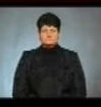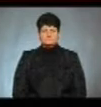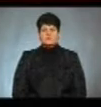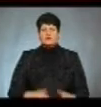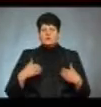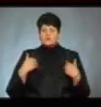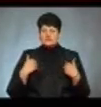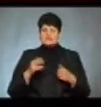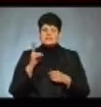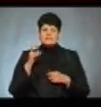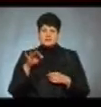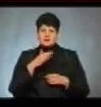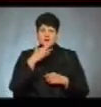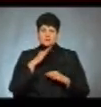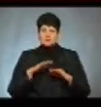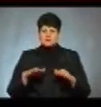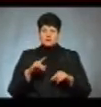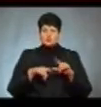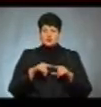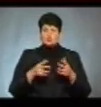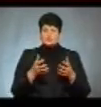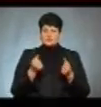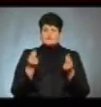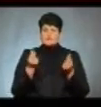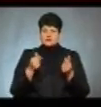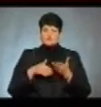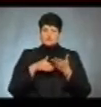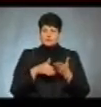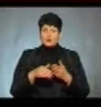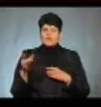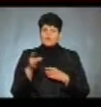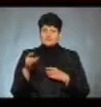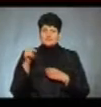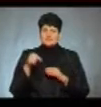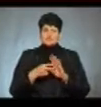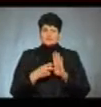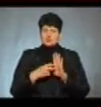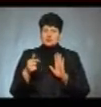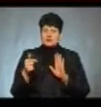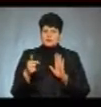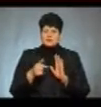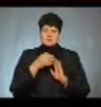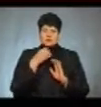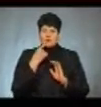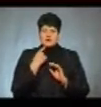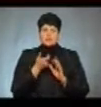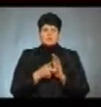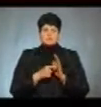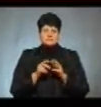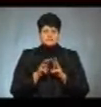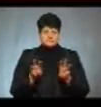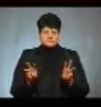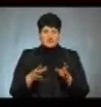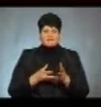Моє вітання. З квітня багатодітні родини отримуватимуть фінансову допомогу у розмірі 1700 гривень, повідомляє Кабмін.